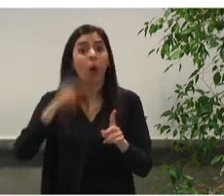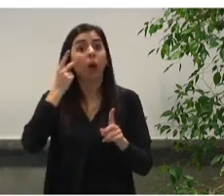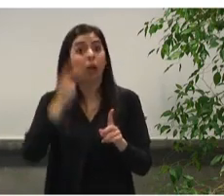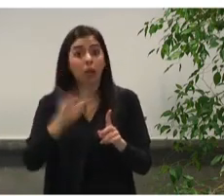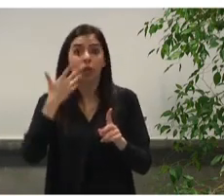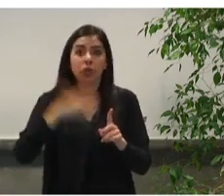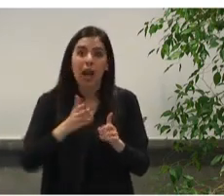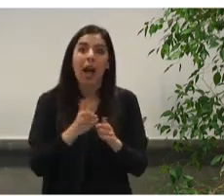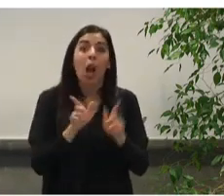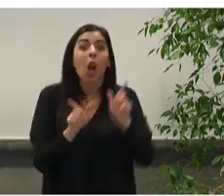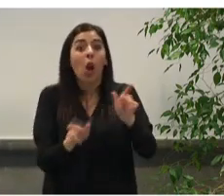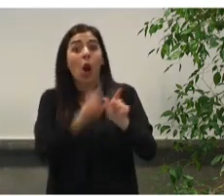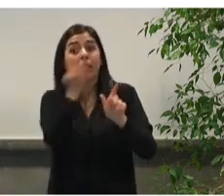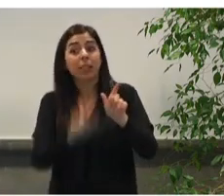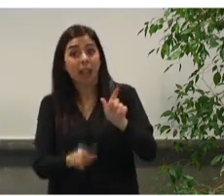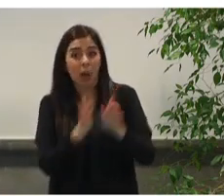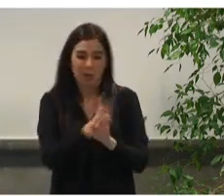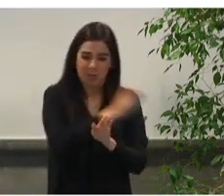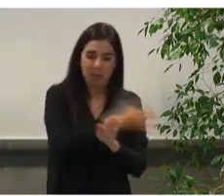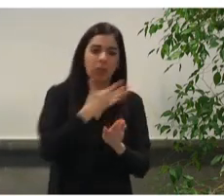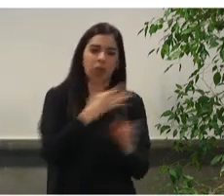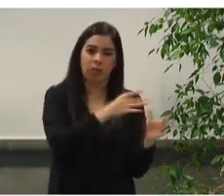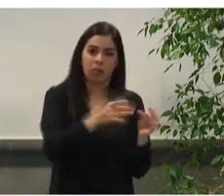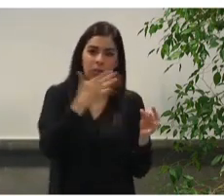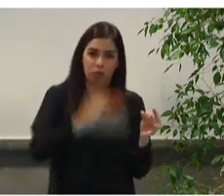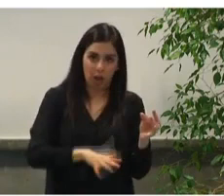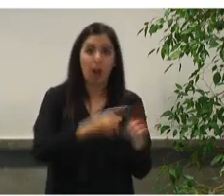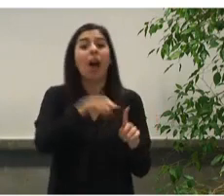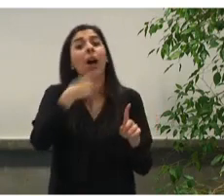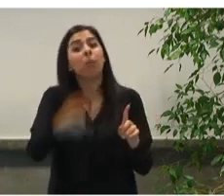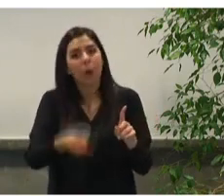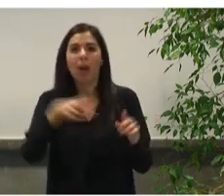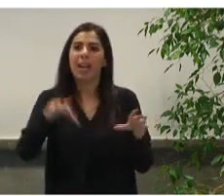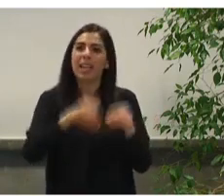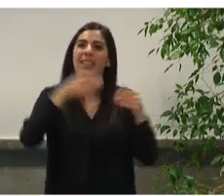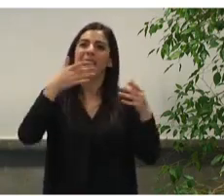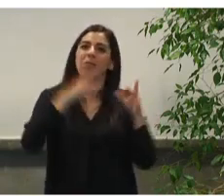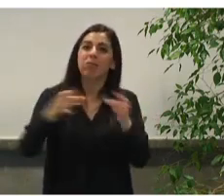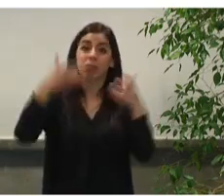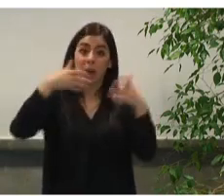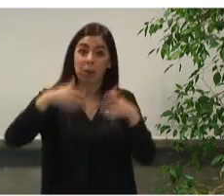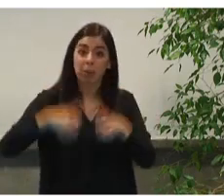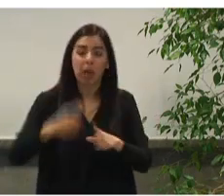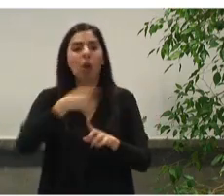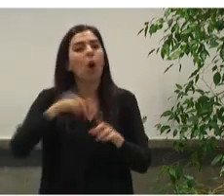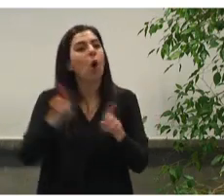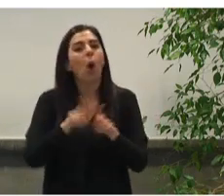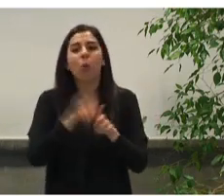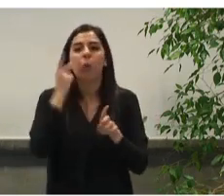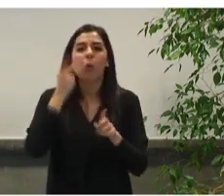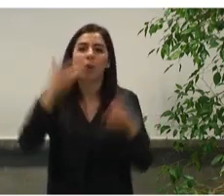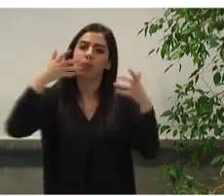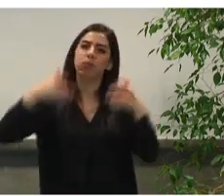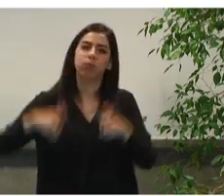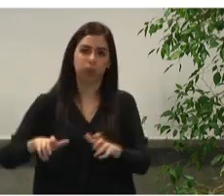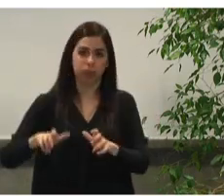del lockdown, e dopodiché quando la trasmissibilità è andata sotto soglia abbiamo comunque notato una ricrescita. Quindi questo